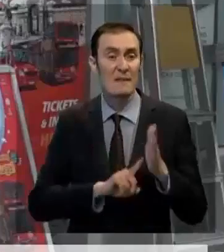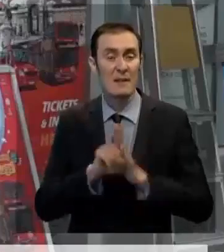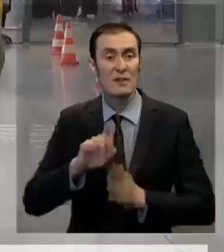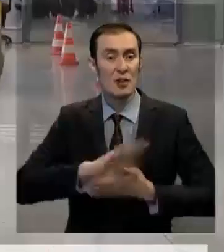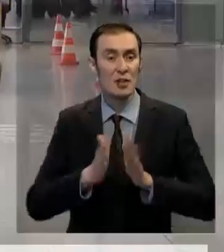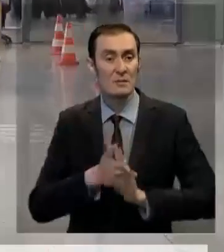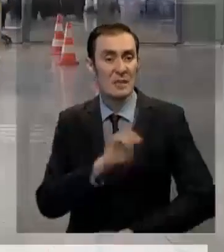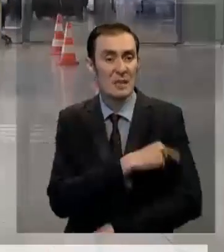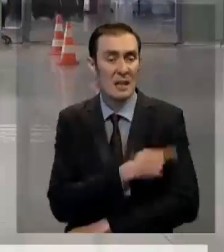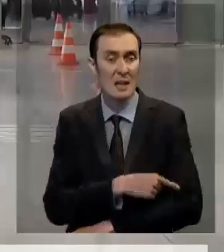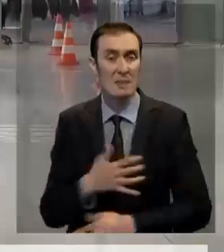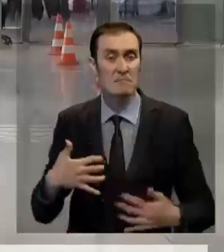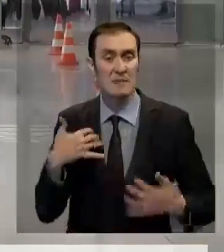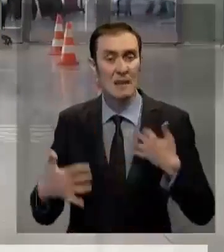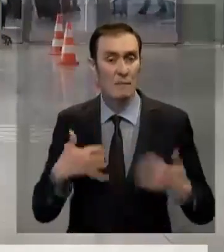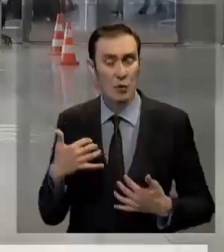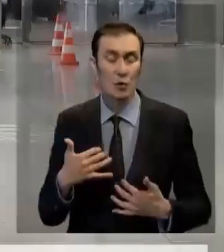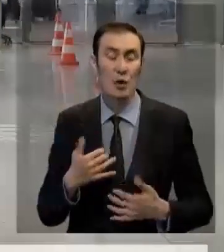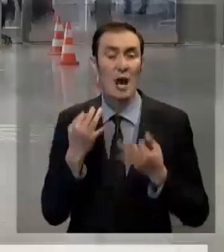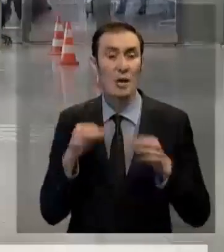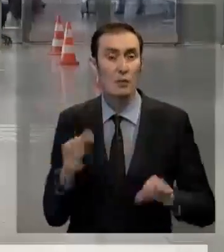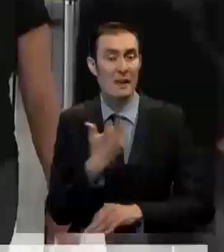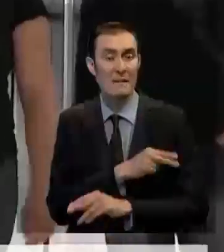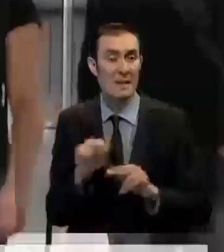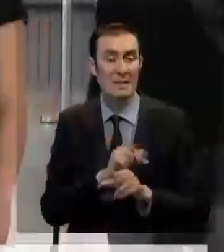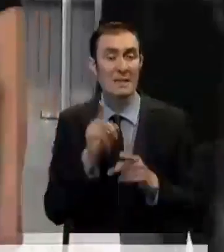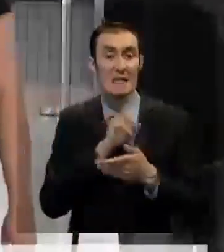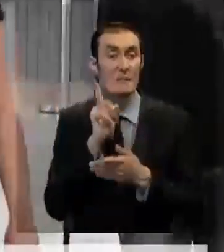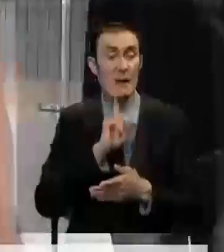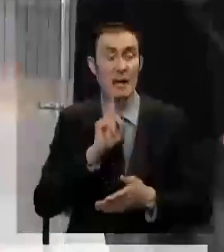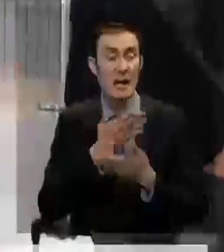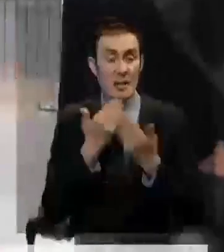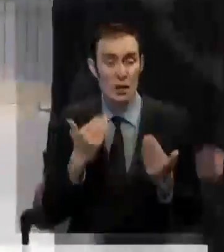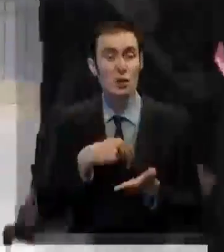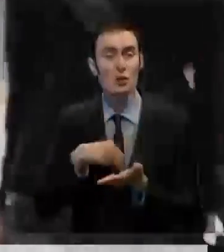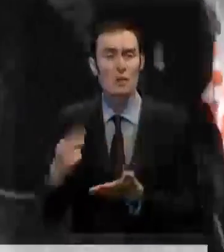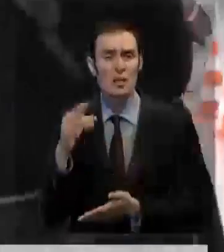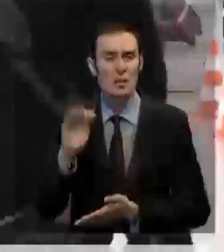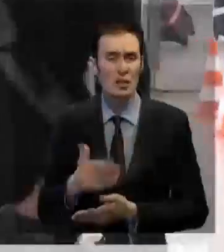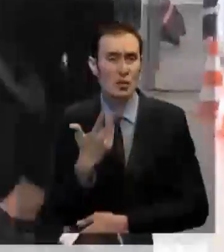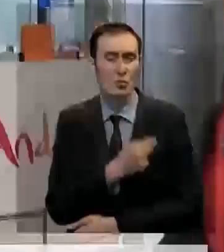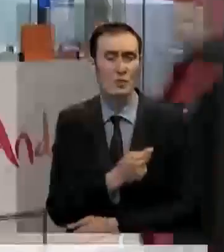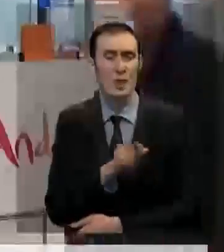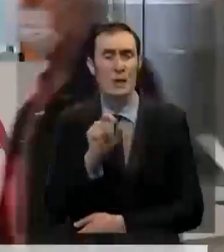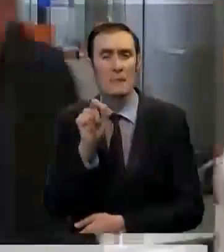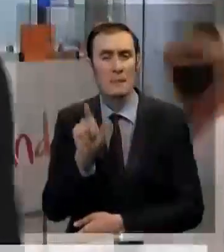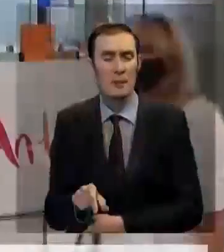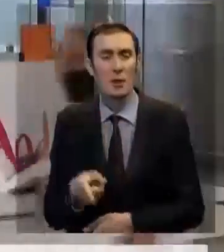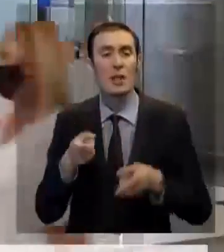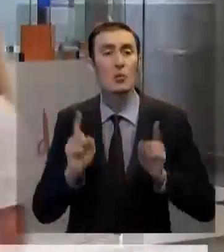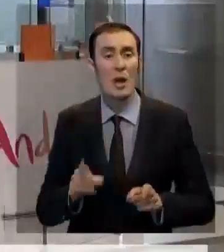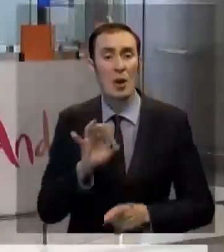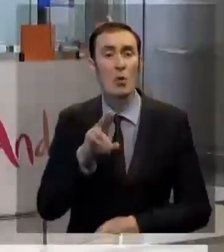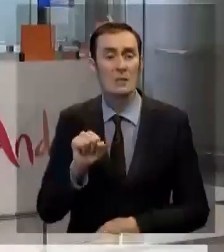режим санитарной тревоги. Несмотря на то, что одобренной вакцины пока нет, власти страны закупили 1000 доз препарата от натуральной